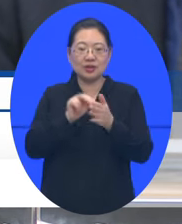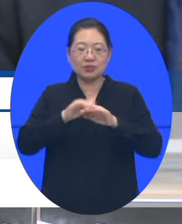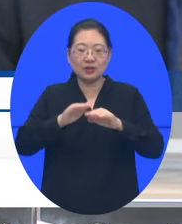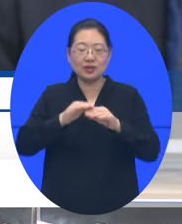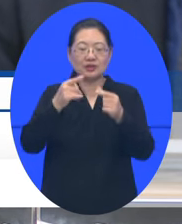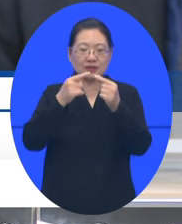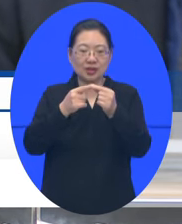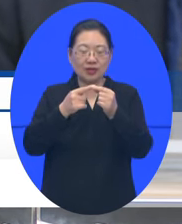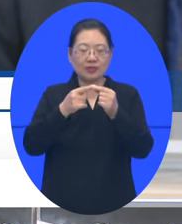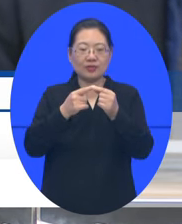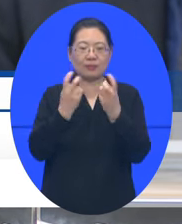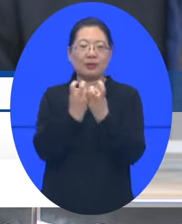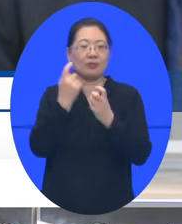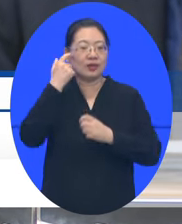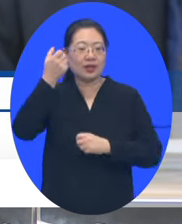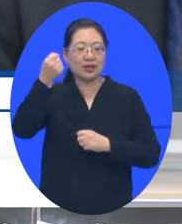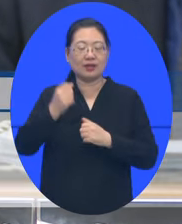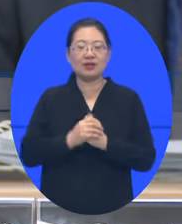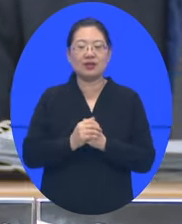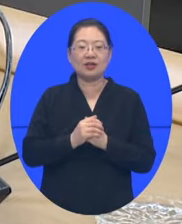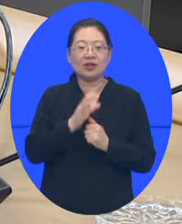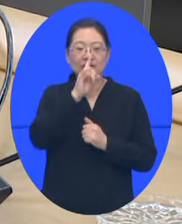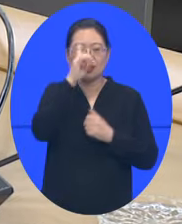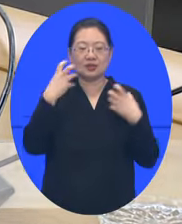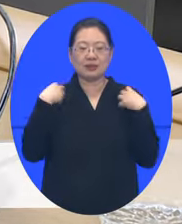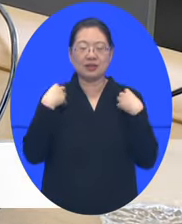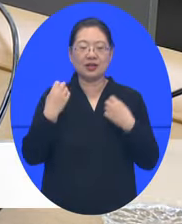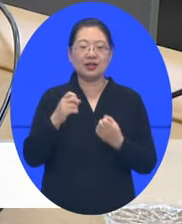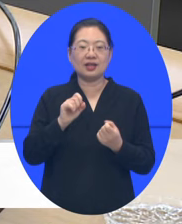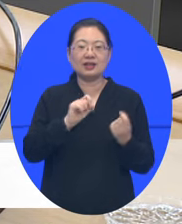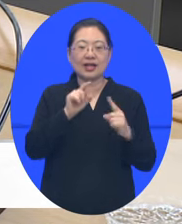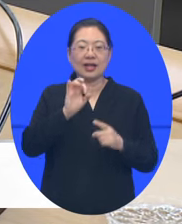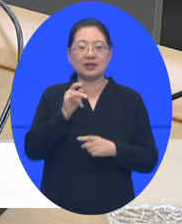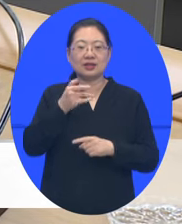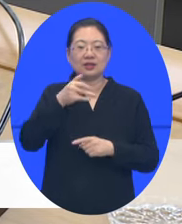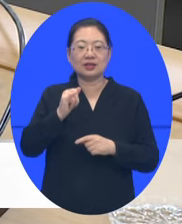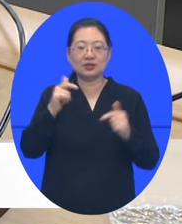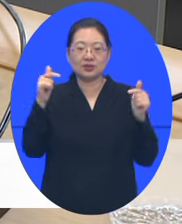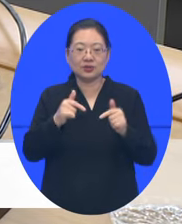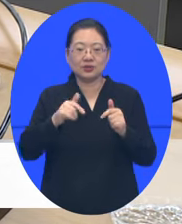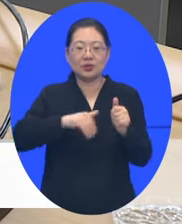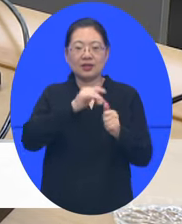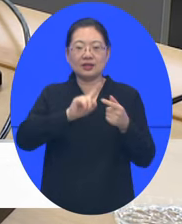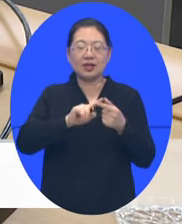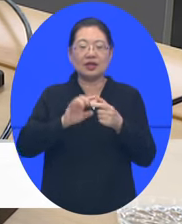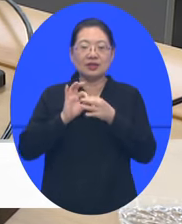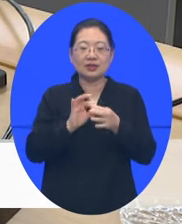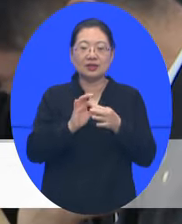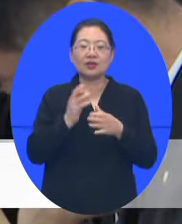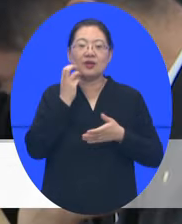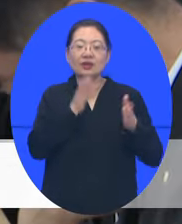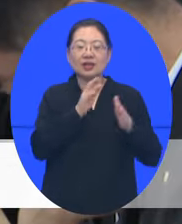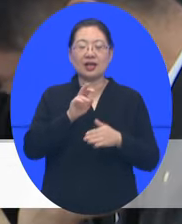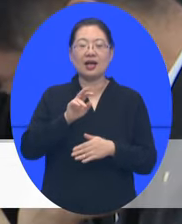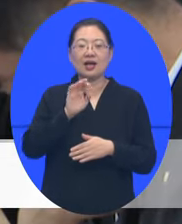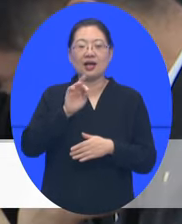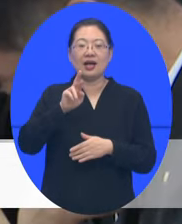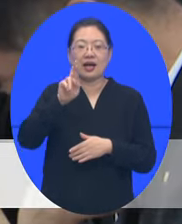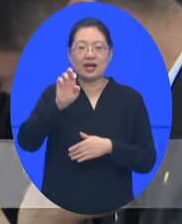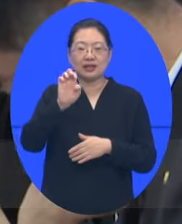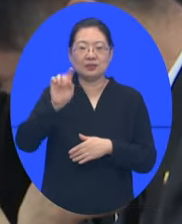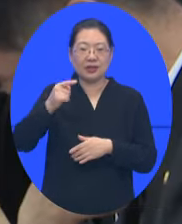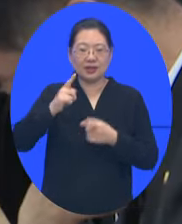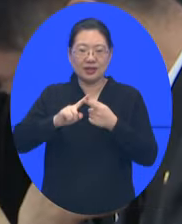이 문제를 푸는 첫 단추다 저는 그렇게 생각이 듭니다. 중앙정부의 재생에너지 축소 기류에도 계속되는 경기 아리백에